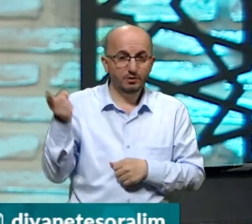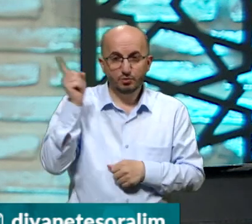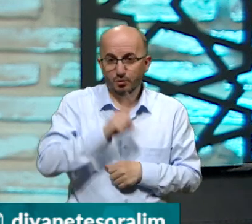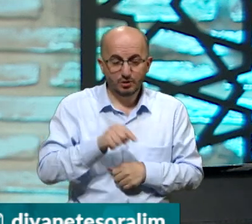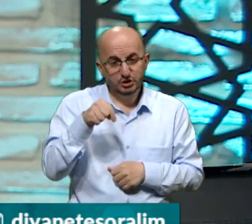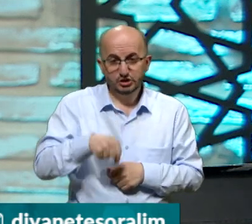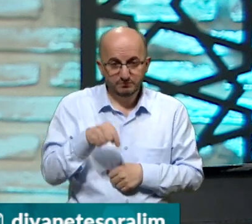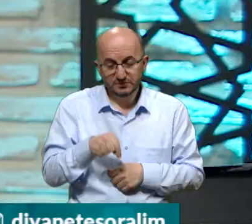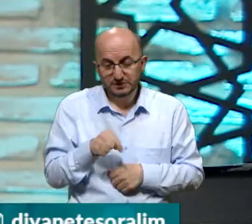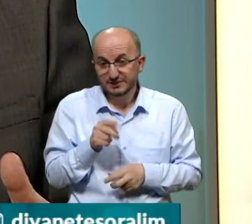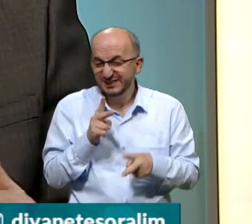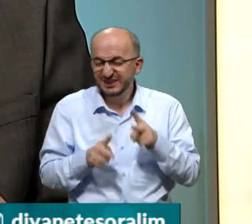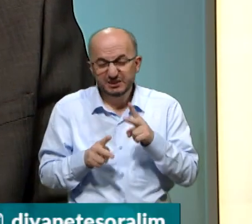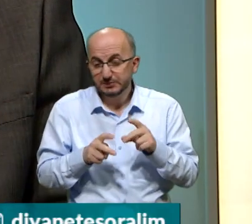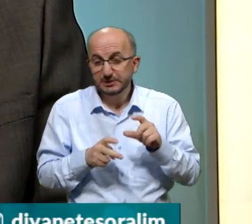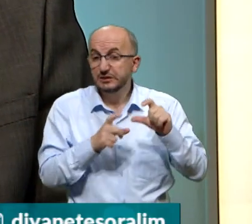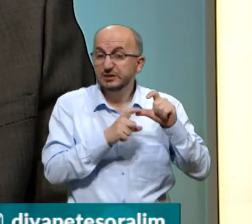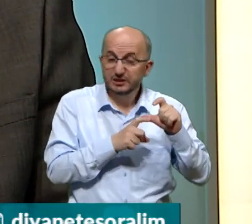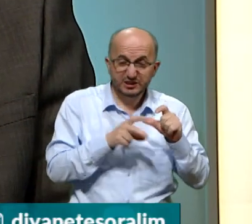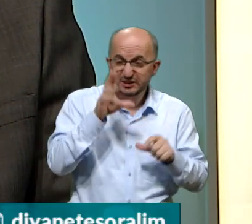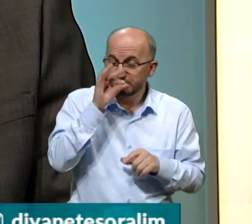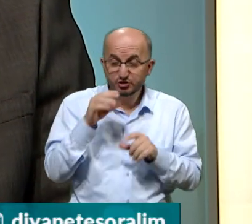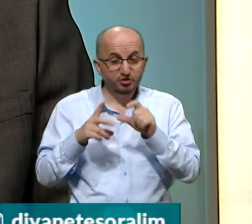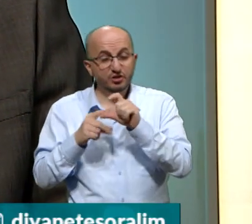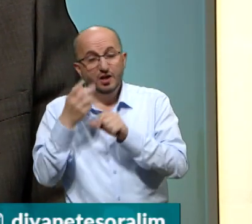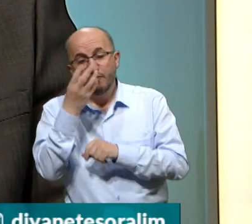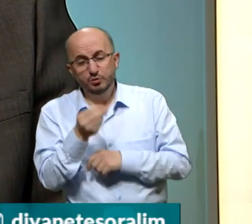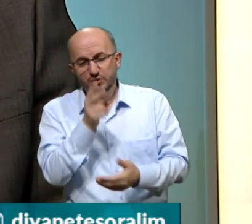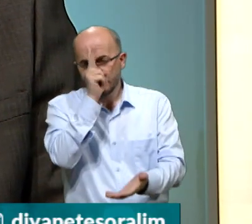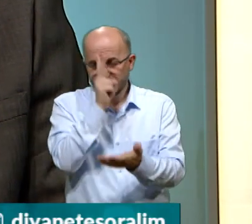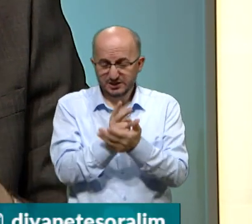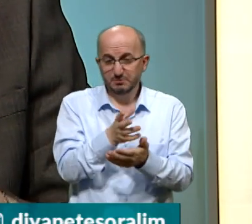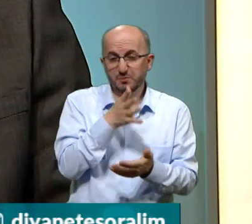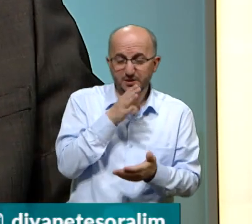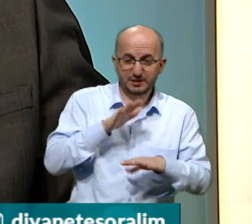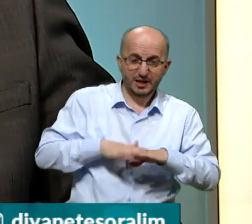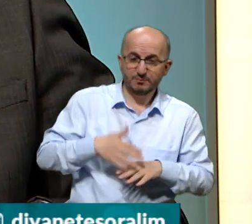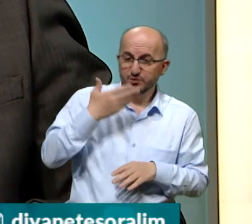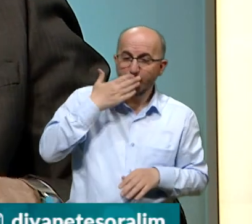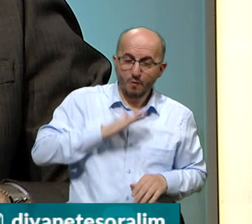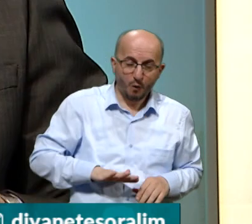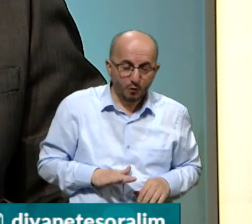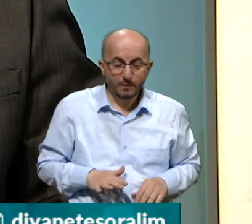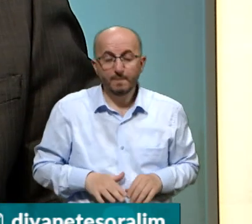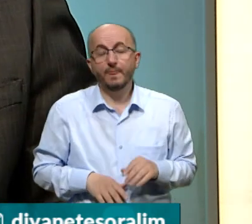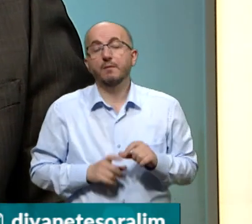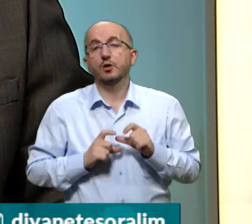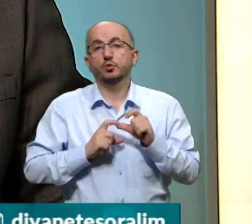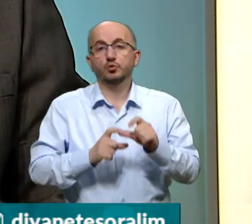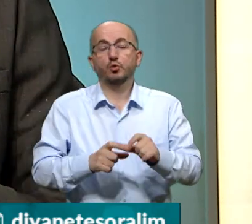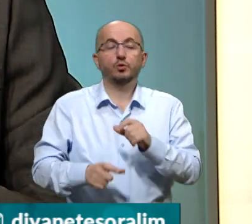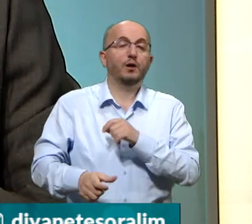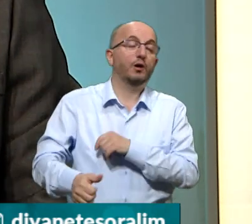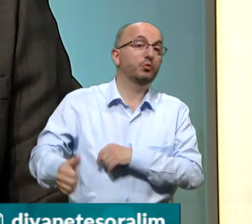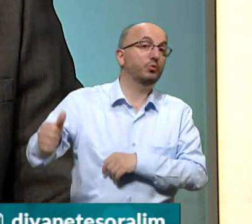dolayı şimdi kimin Seyyid kimin Şerif olduğuna dair kesin bir bilgi de elimizde yok ama soruya dönersek